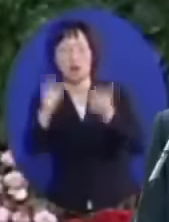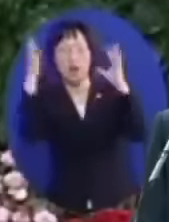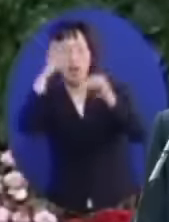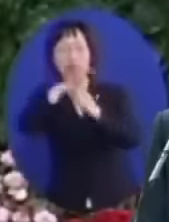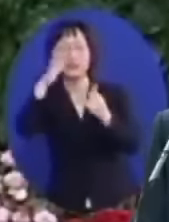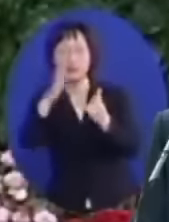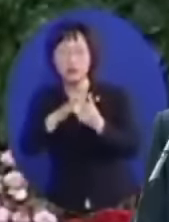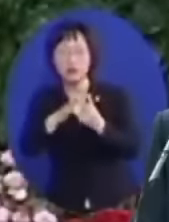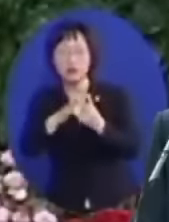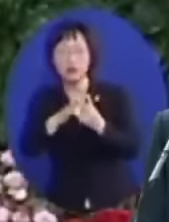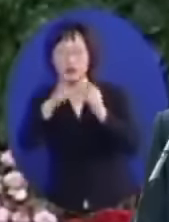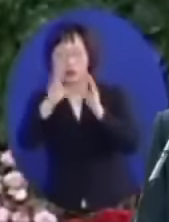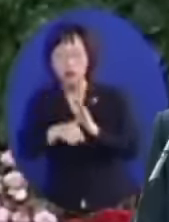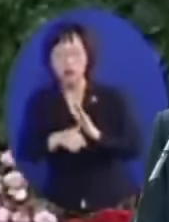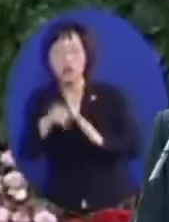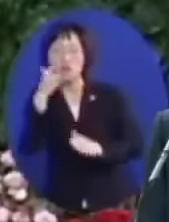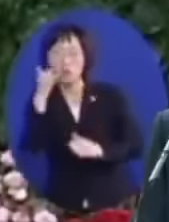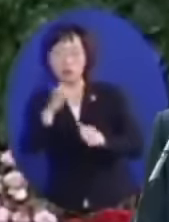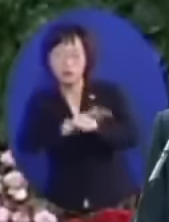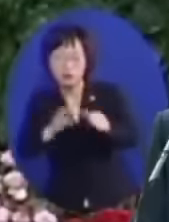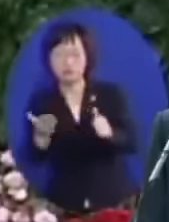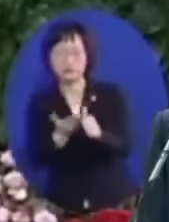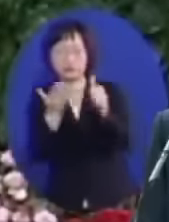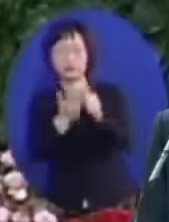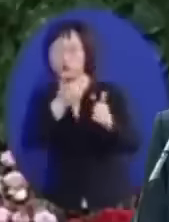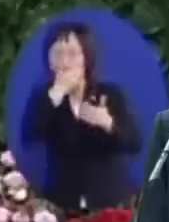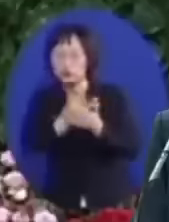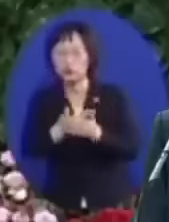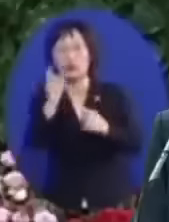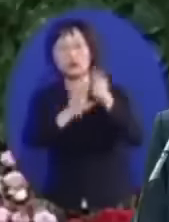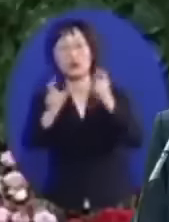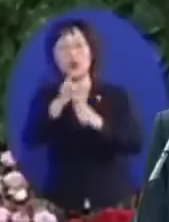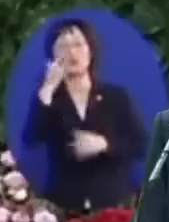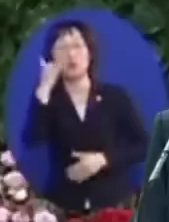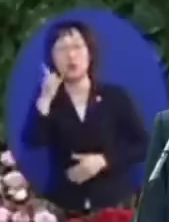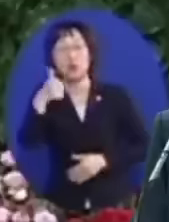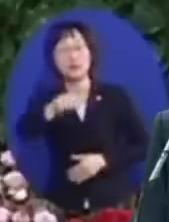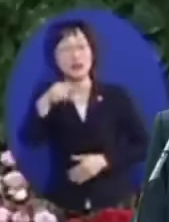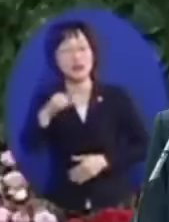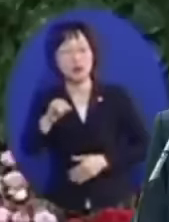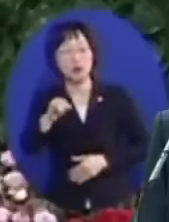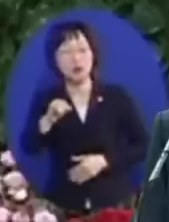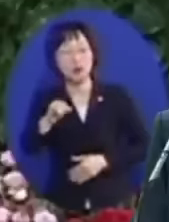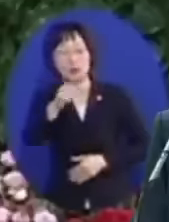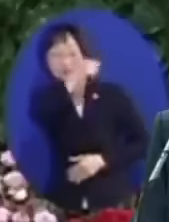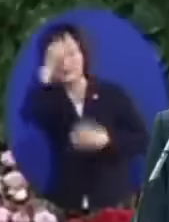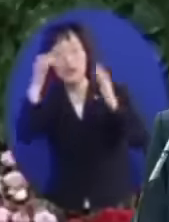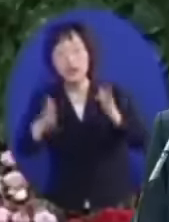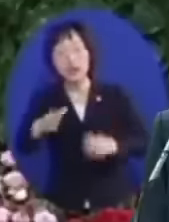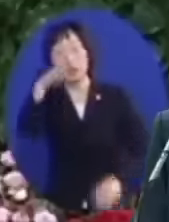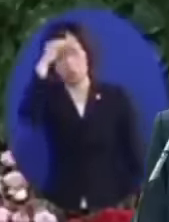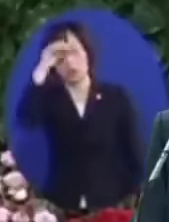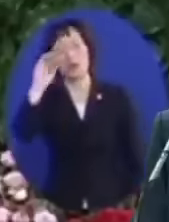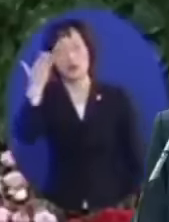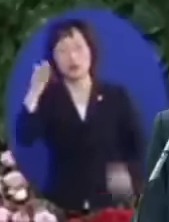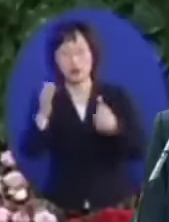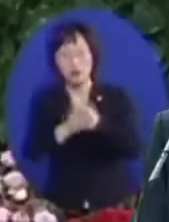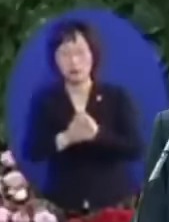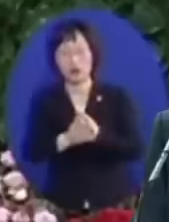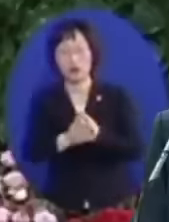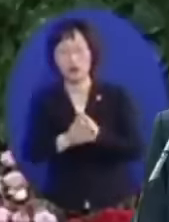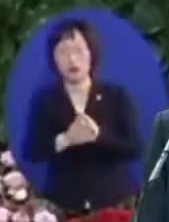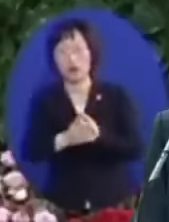부모 슬하에 자라는 것은 매우 중요합니다. 더욱이 부모는 자녀에게 인생의 모델이 됩니다. 그러므로 부모는